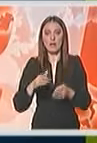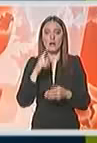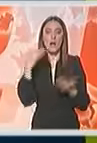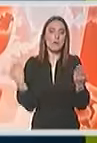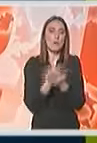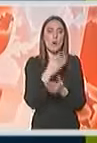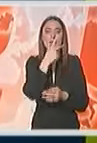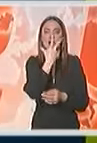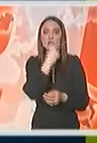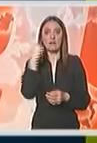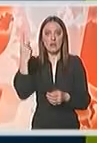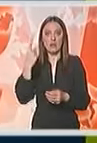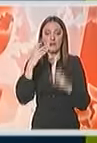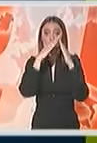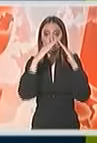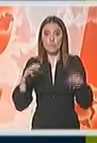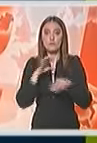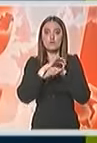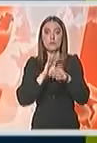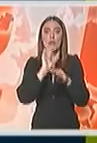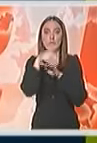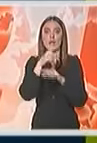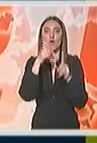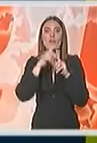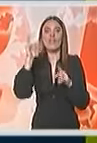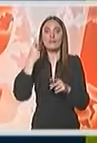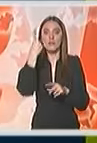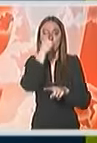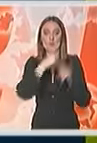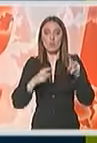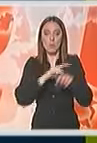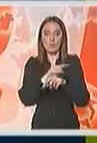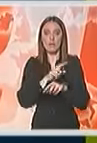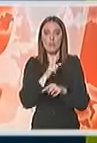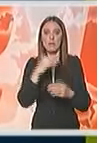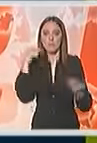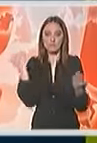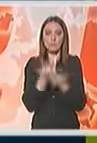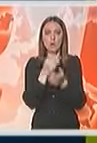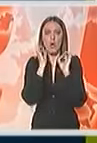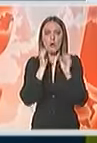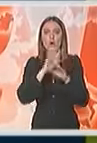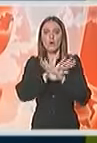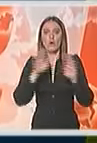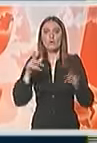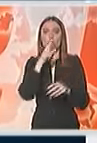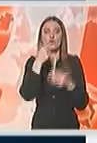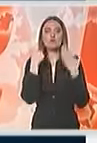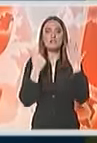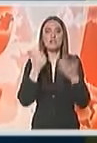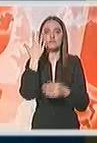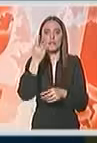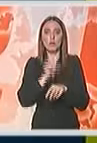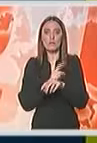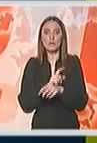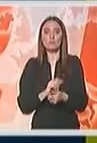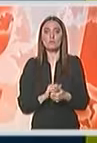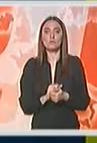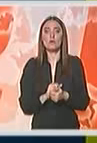pobedila Aberdeen 3-1. Domaći su poveli preko Davisa u prvom poluvremenu. Triumf je gotovo osiguro Kyle Lafferty u 65.